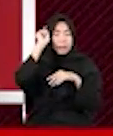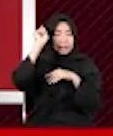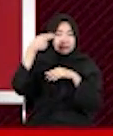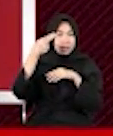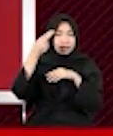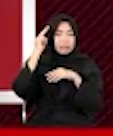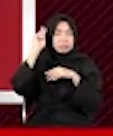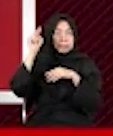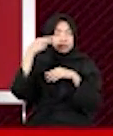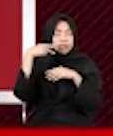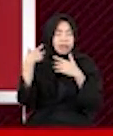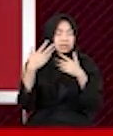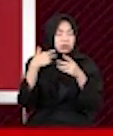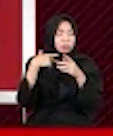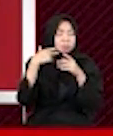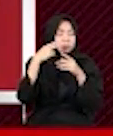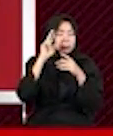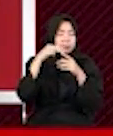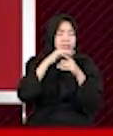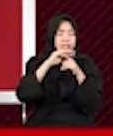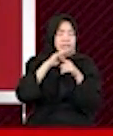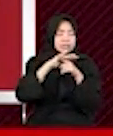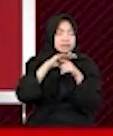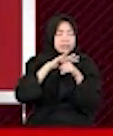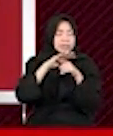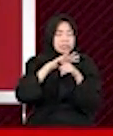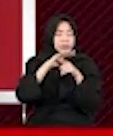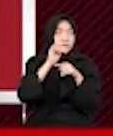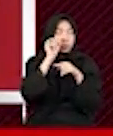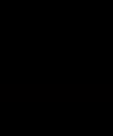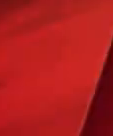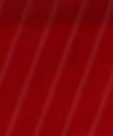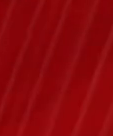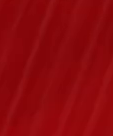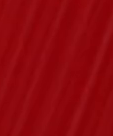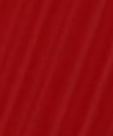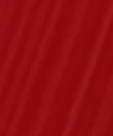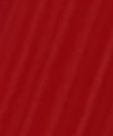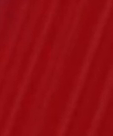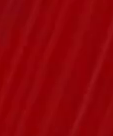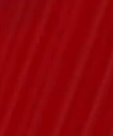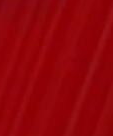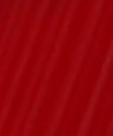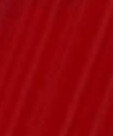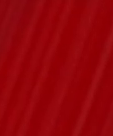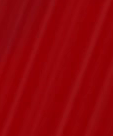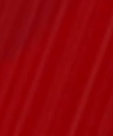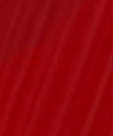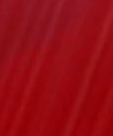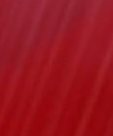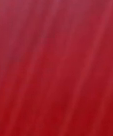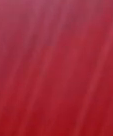melakukan protokol kesehatan secara ketat, disiplin, dan konsisten. Jadi saya rasa itu kuncinya.